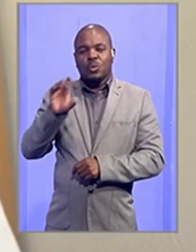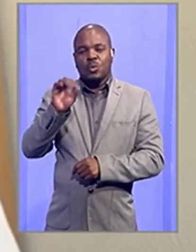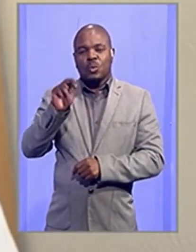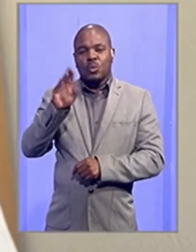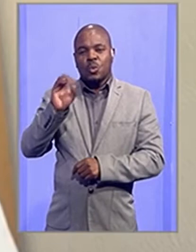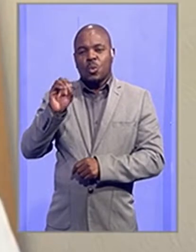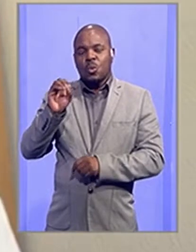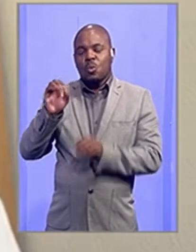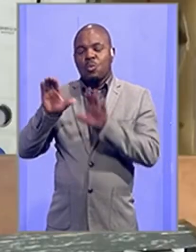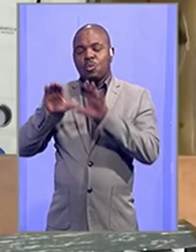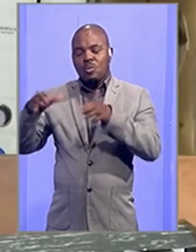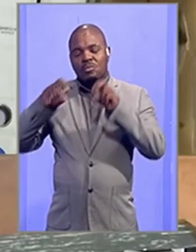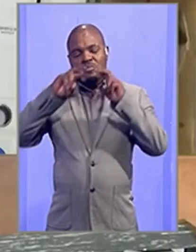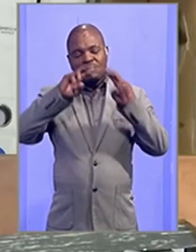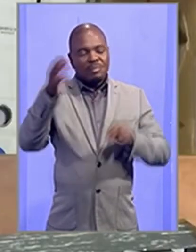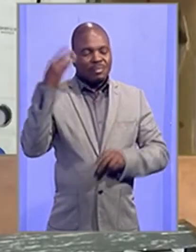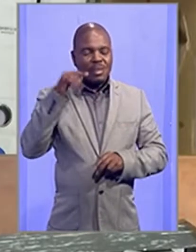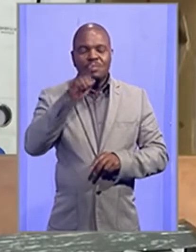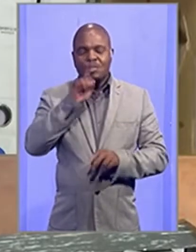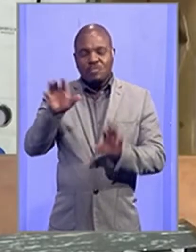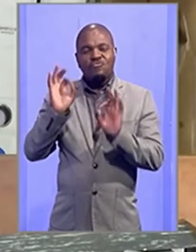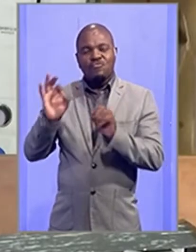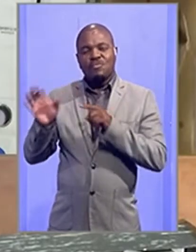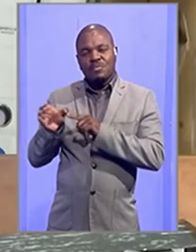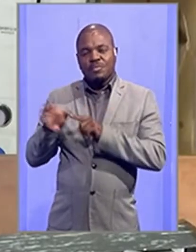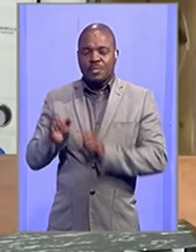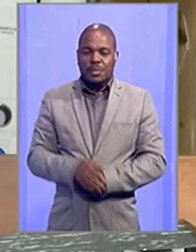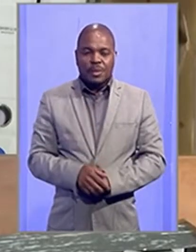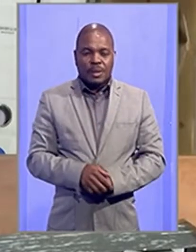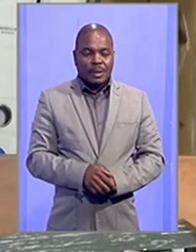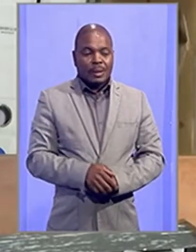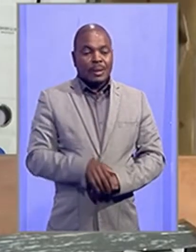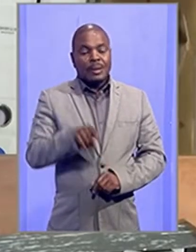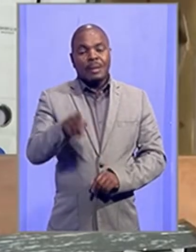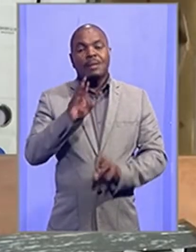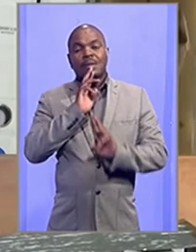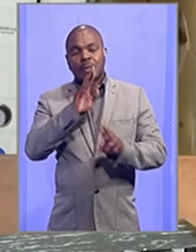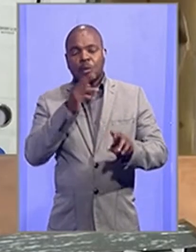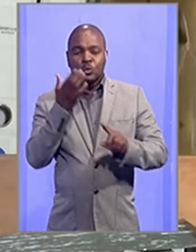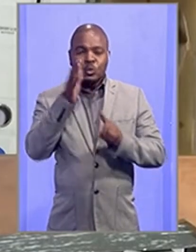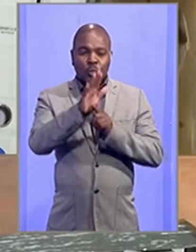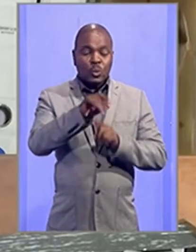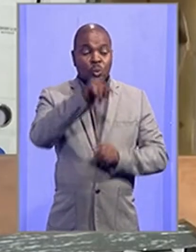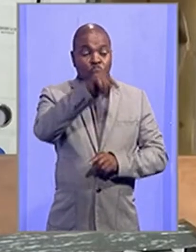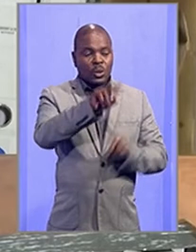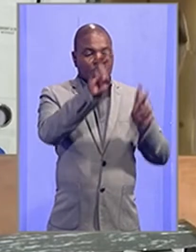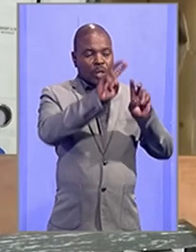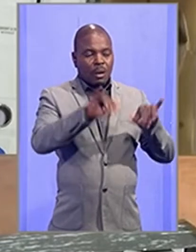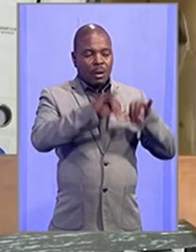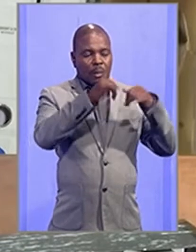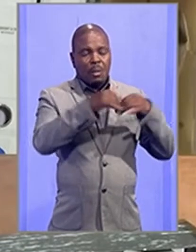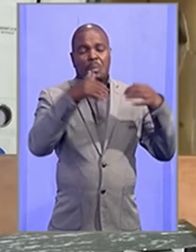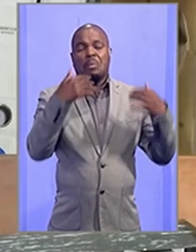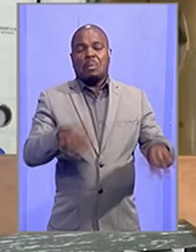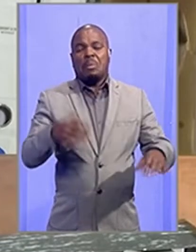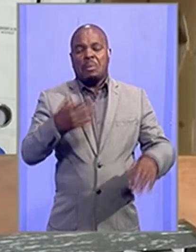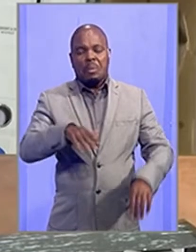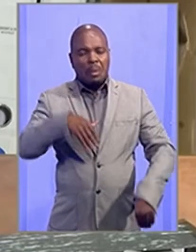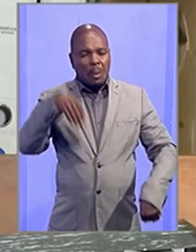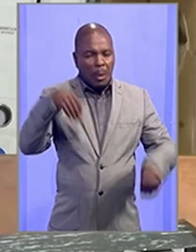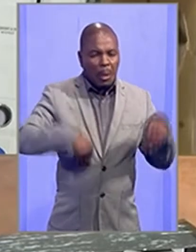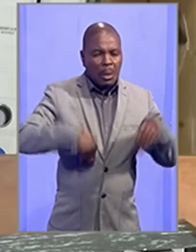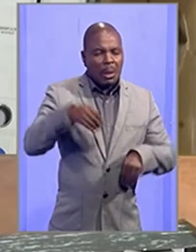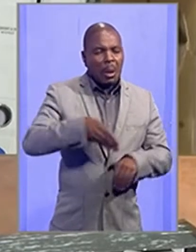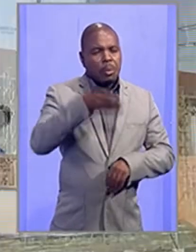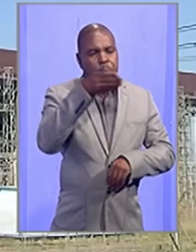Capture Commission of Inquiry. Pego ye e šupile ditiragalo tša bosenyi le taolompe go khamphane ya Eskom yeo e